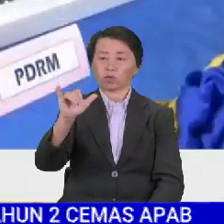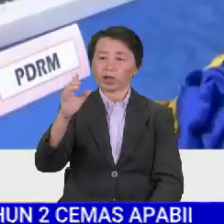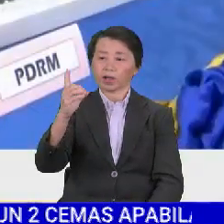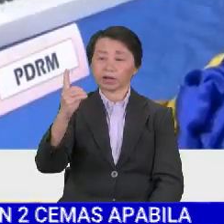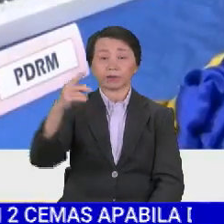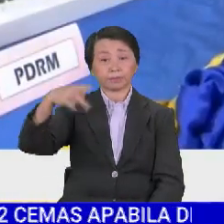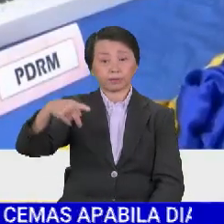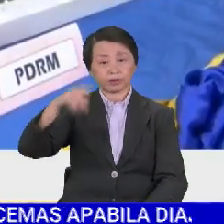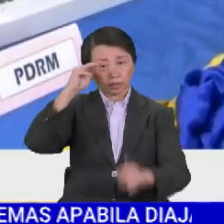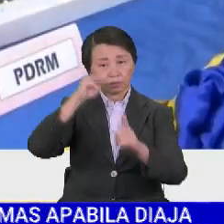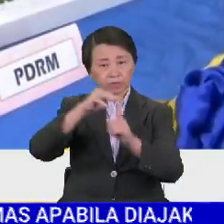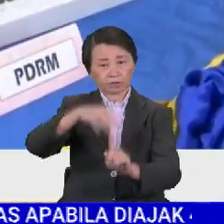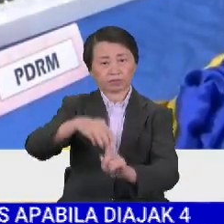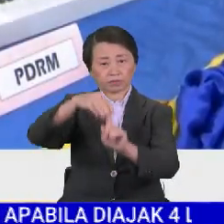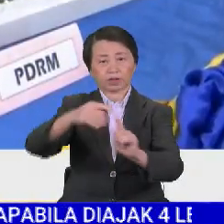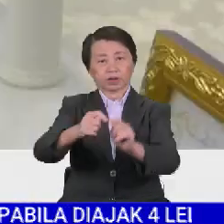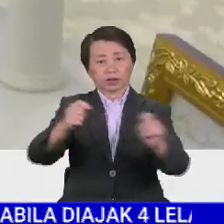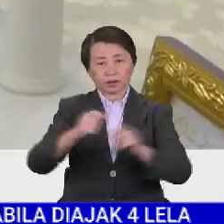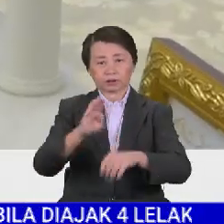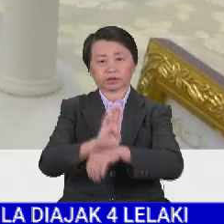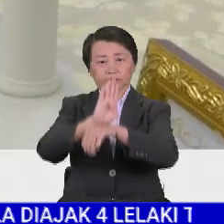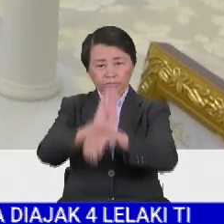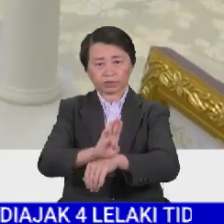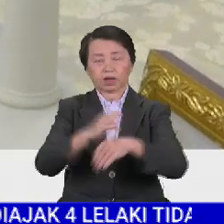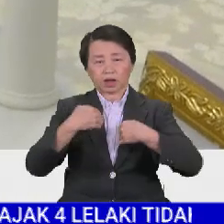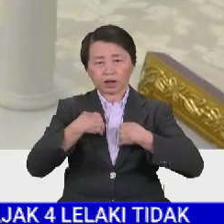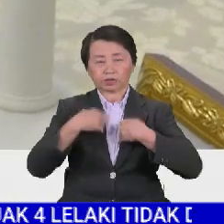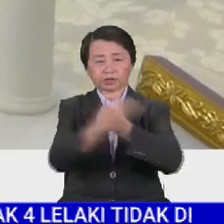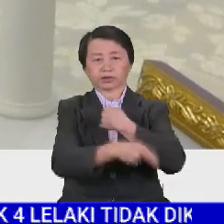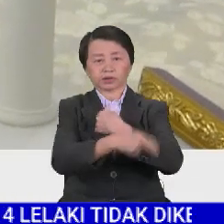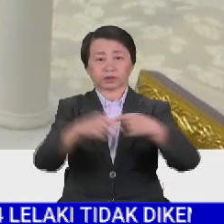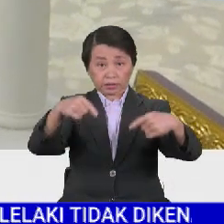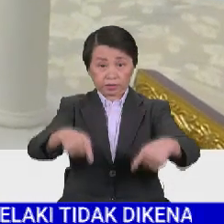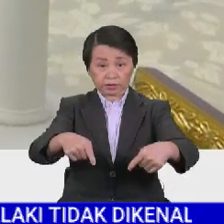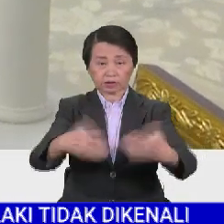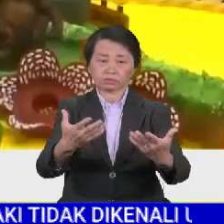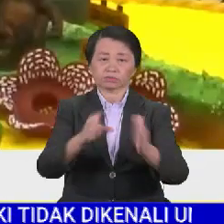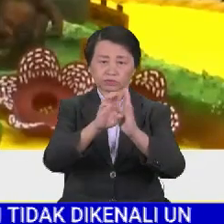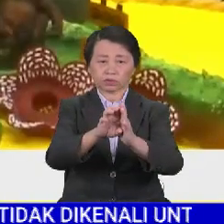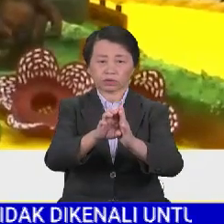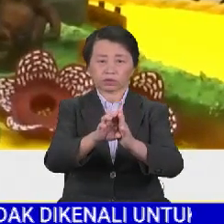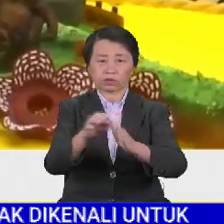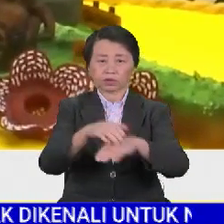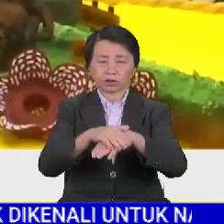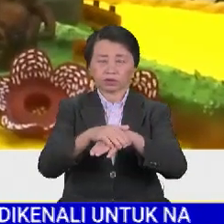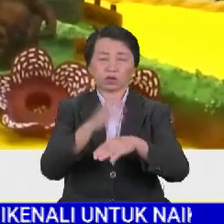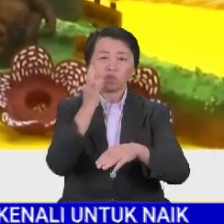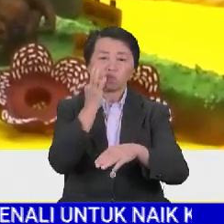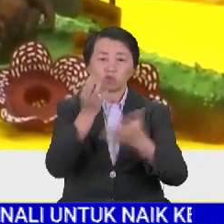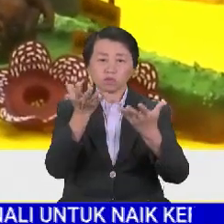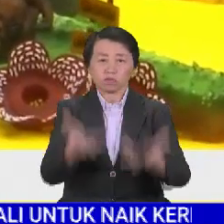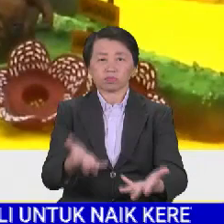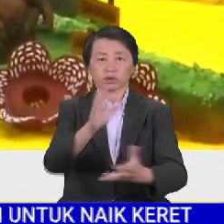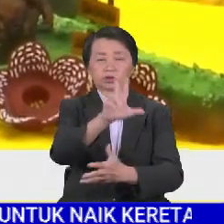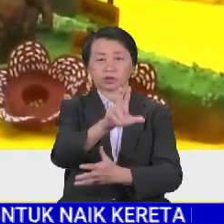serta bermotifkan keunikan tempat dan budaya yang terdapat di negeri ini. Antaranya ialah English fruit cake seberat